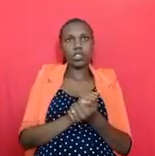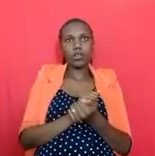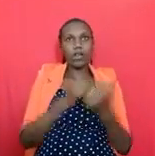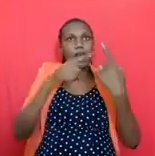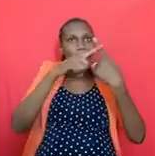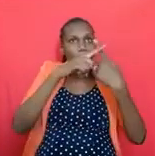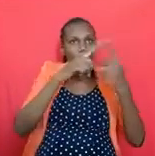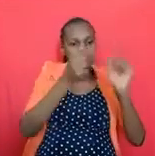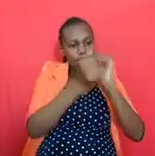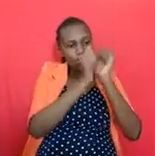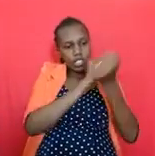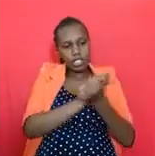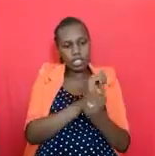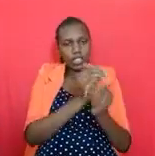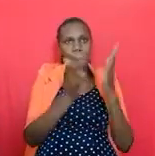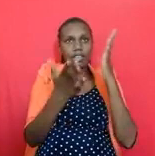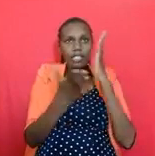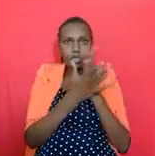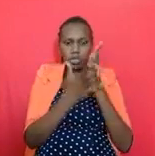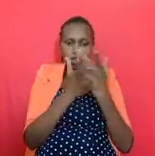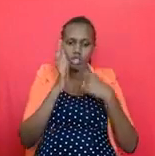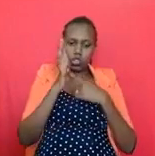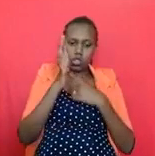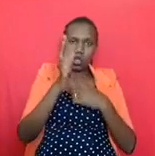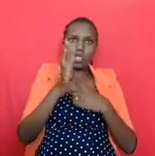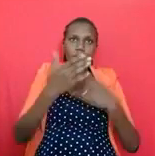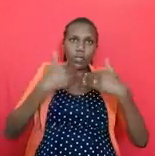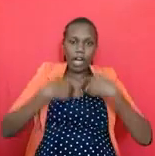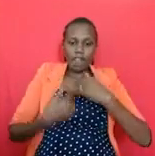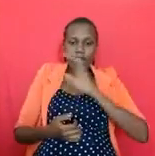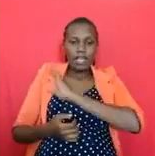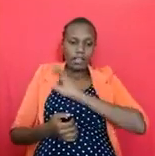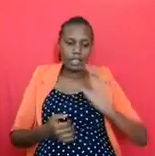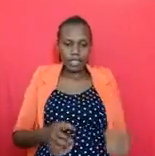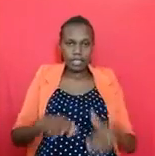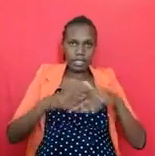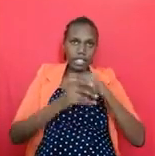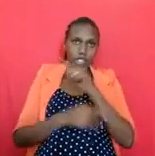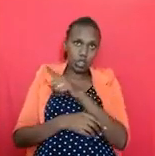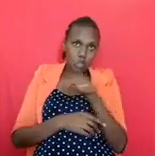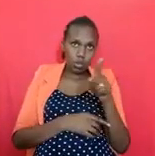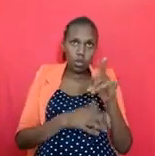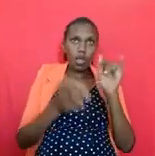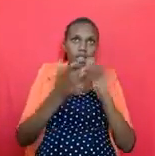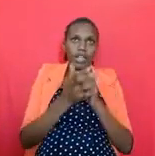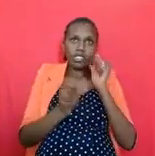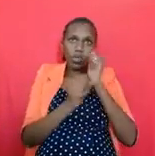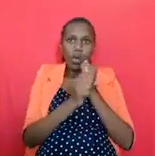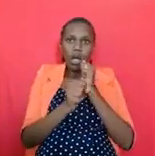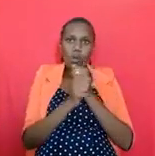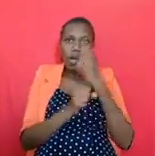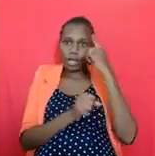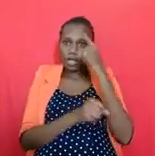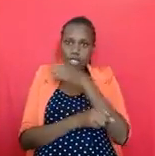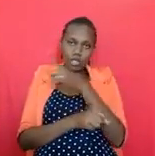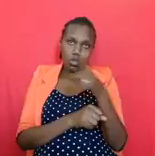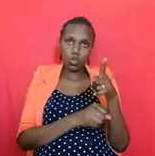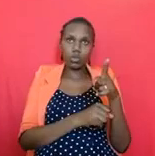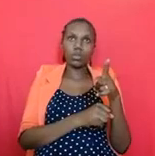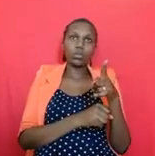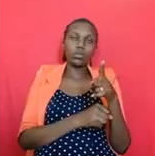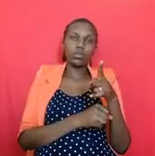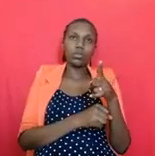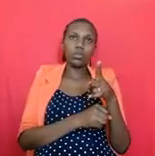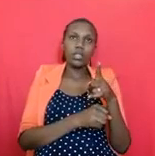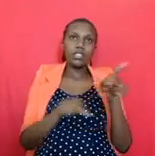no ugaruruku uria wonekanaga ni kwihumba Kristo na kuu thiini nigetha arute wira thiini